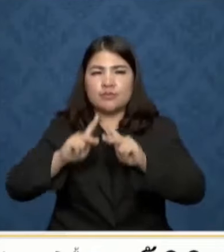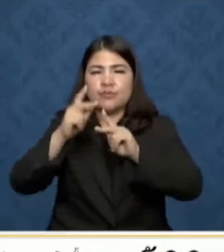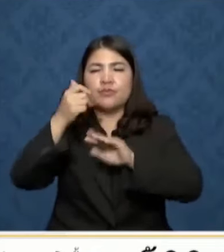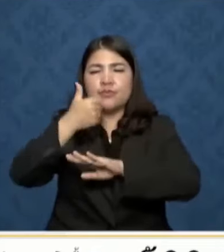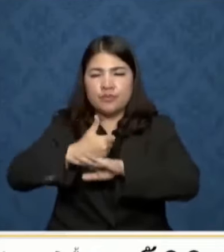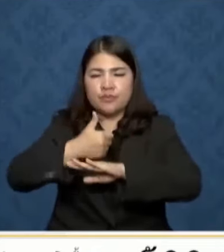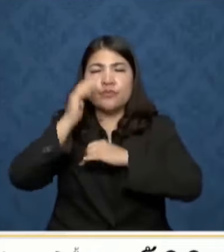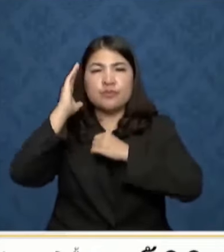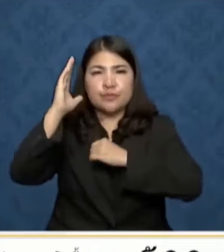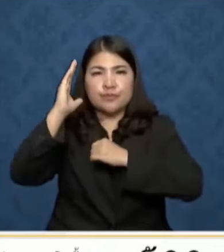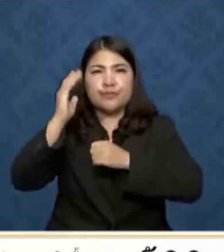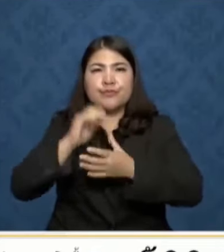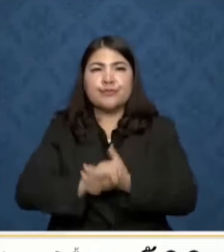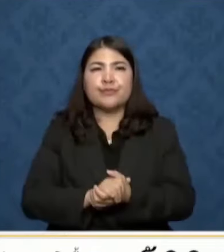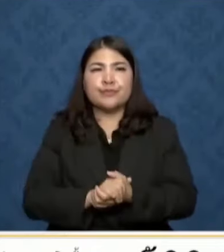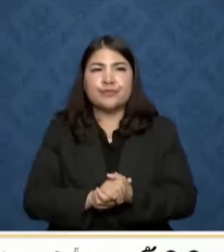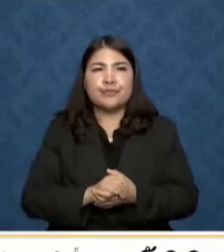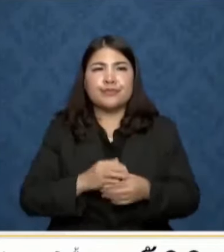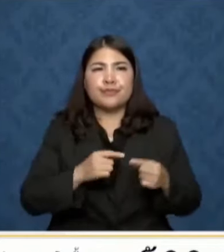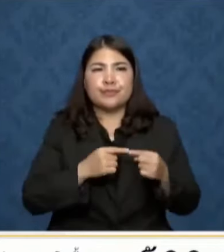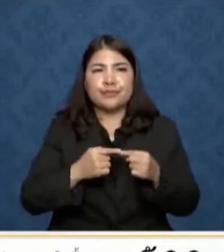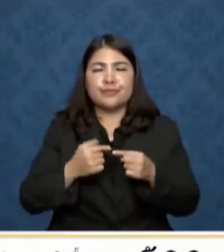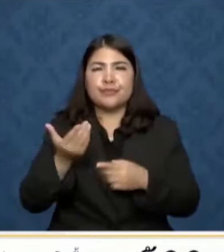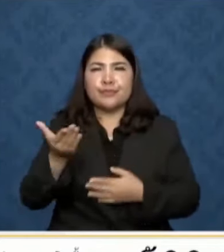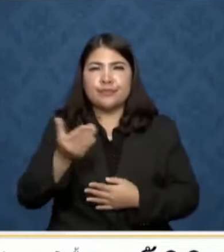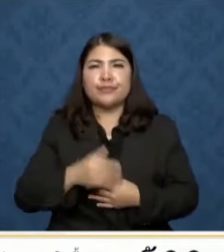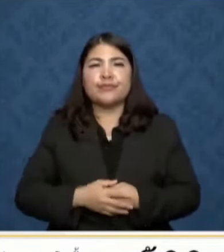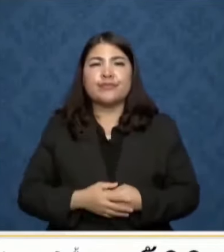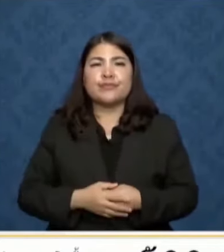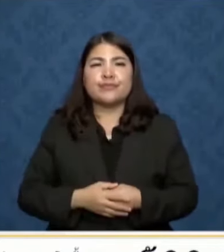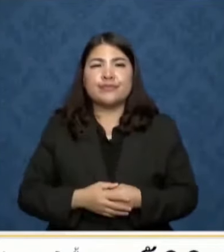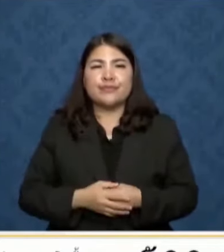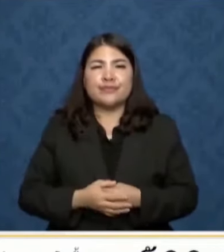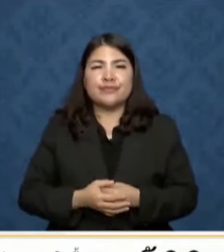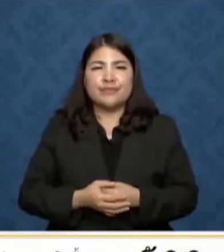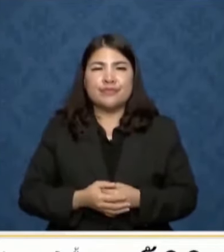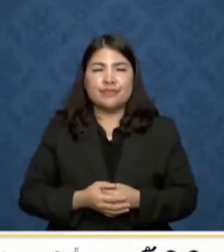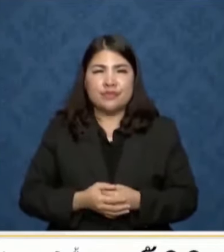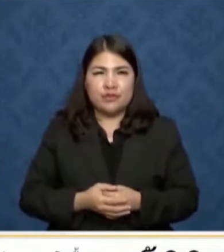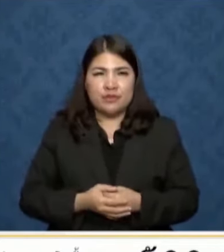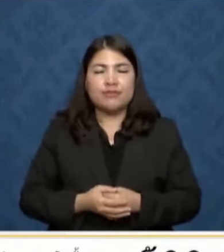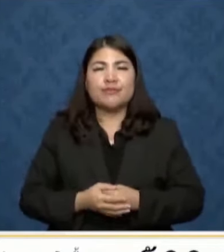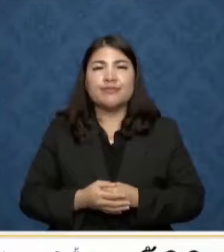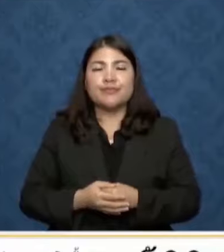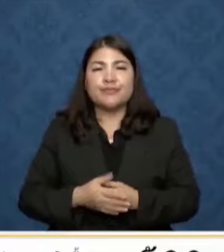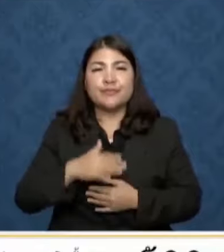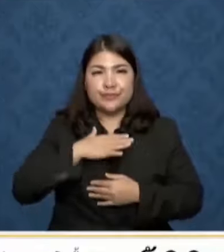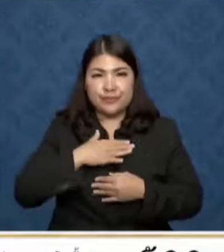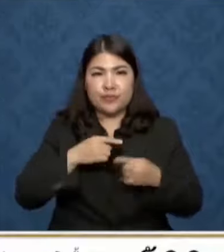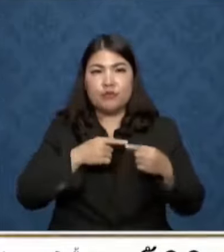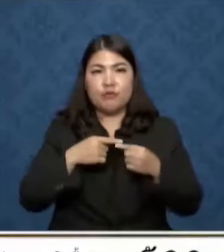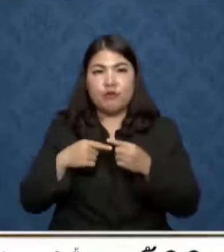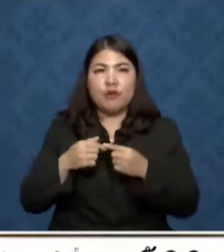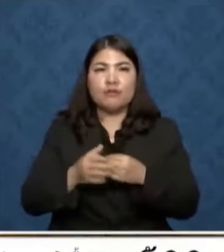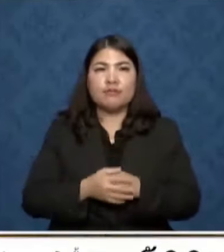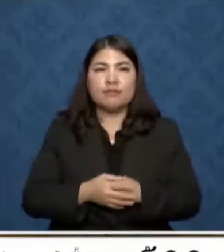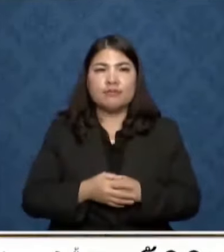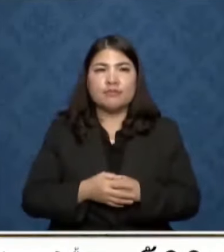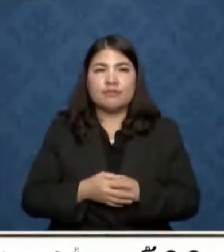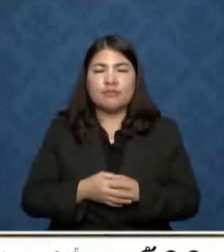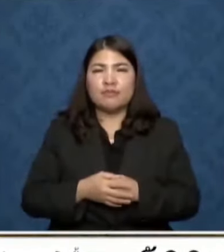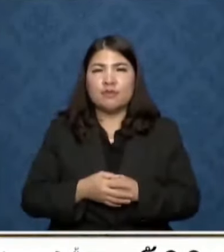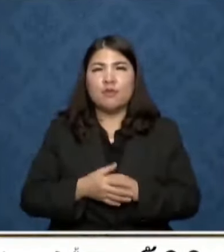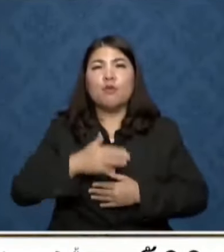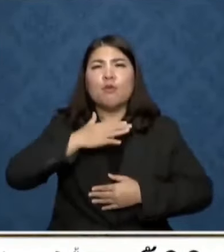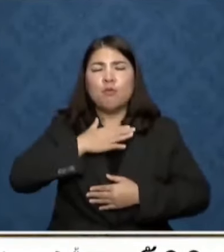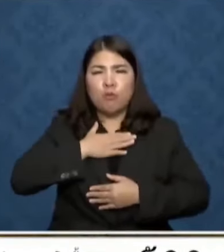ครั ช่ท่าน บutes ต fisting นะครับ.ครบครับ ชั้น